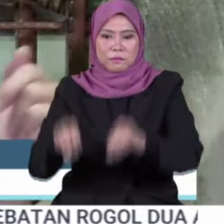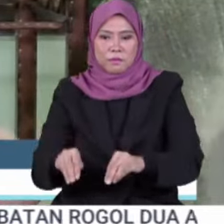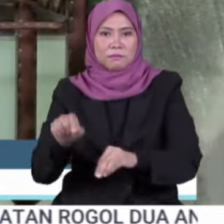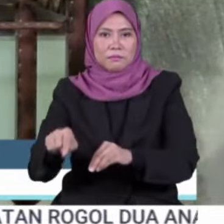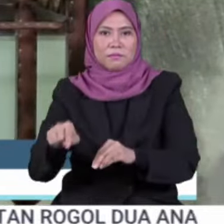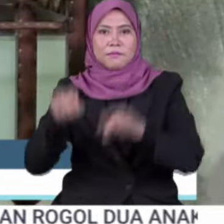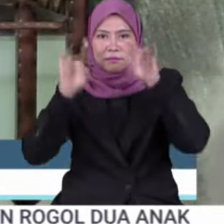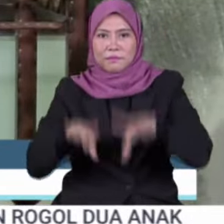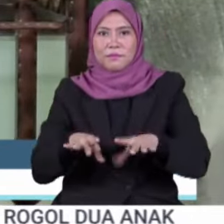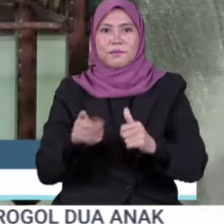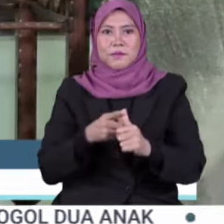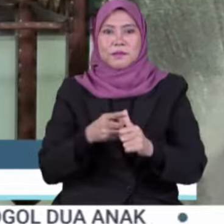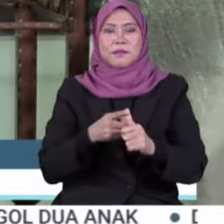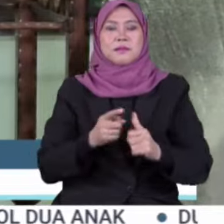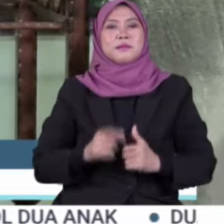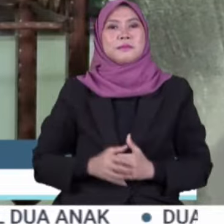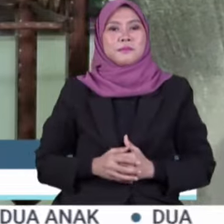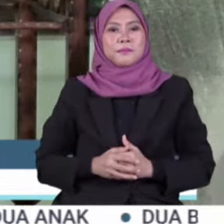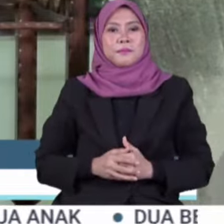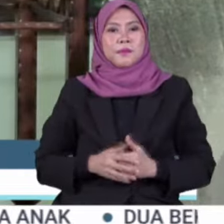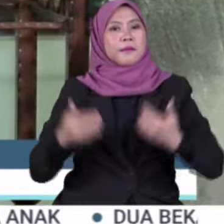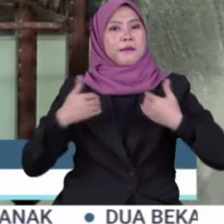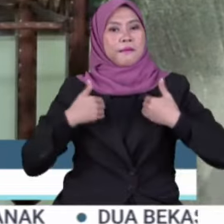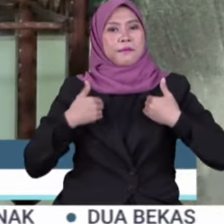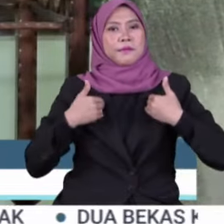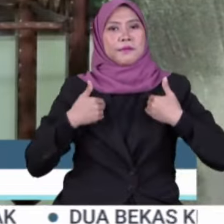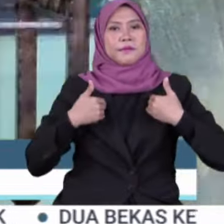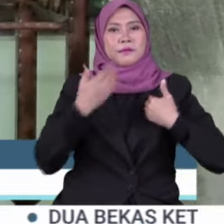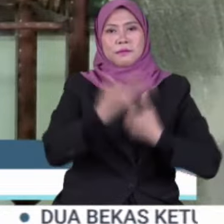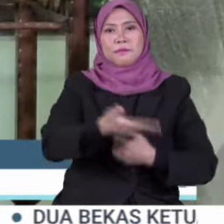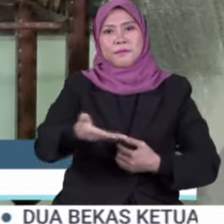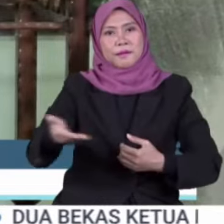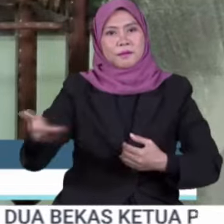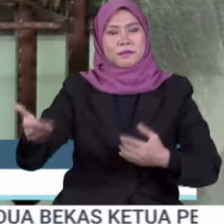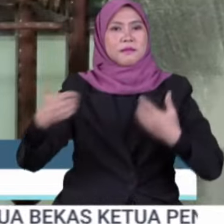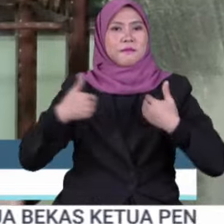insyaAllah kita ada facilities ya dan kita ada